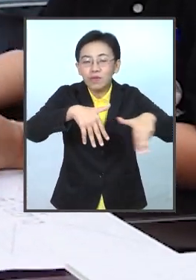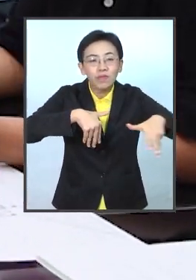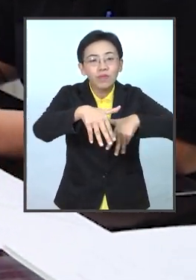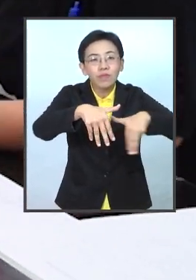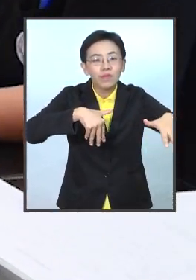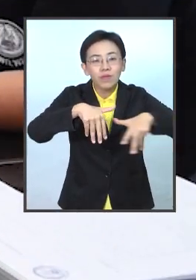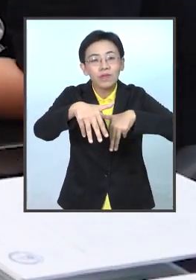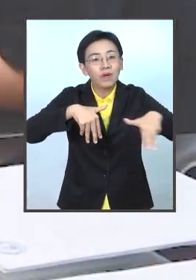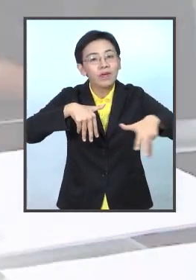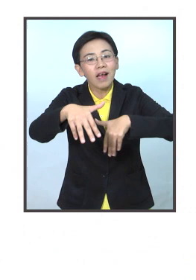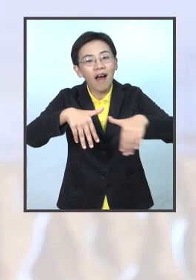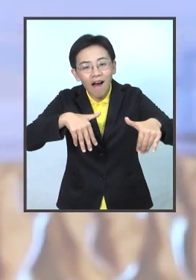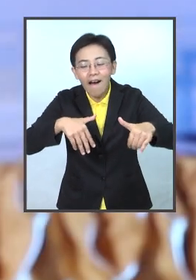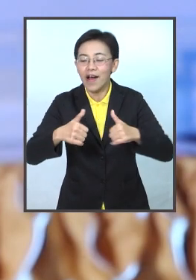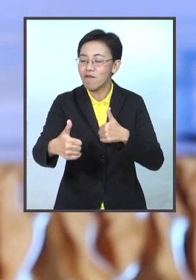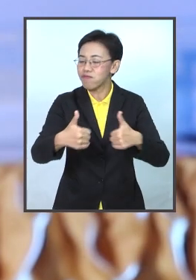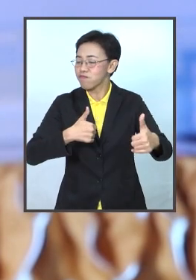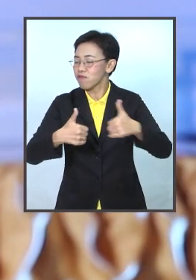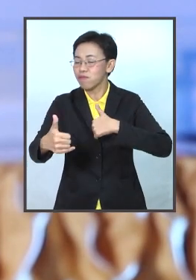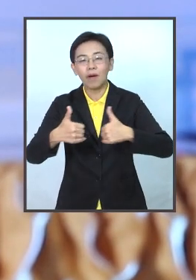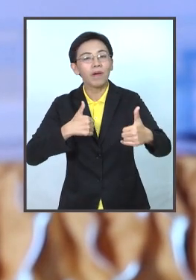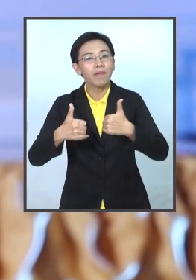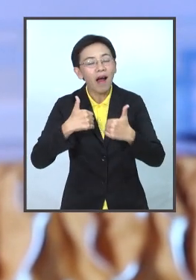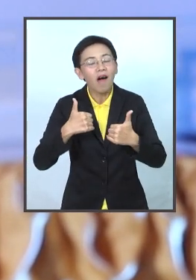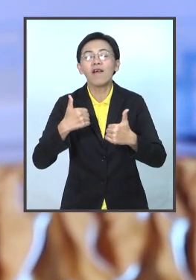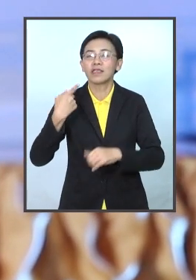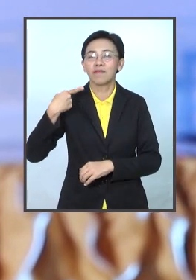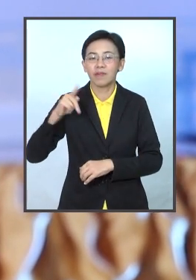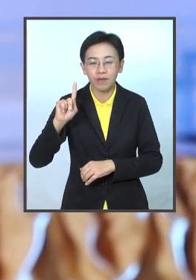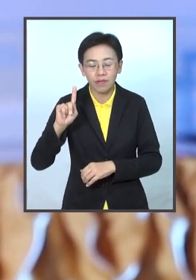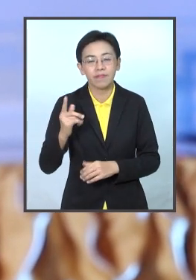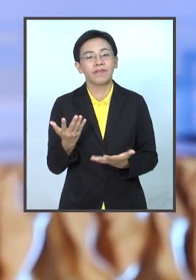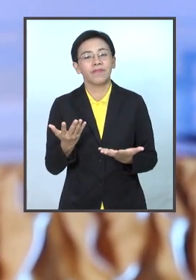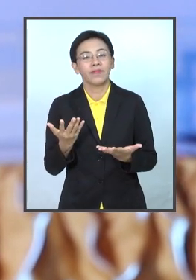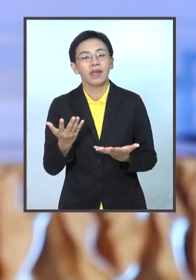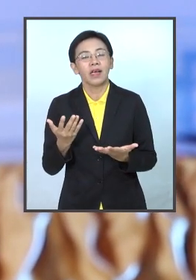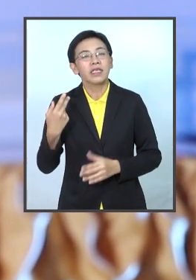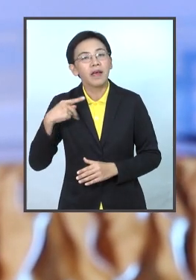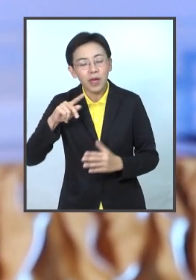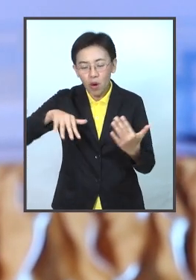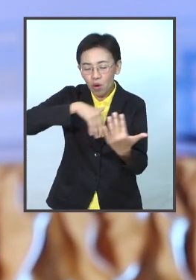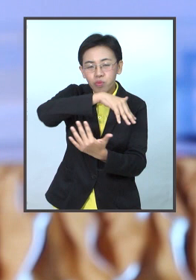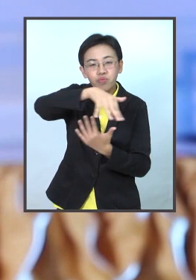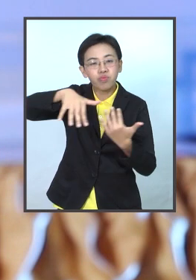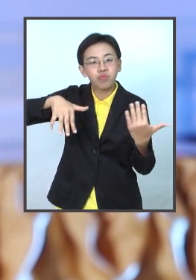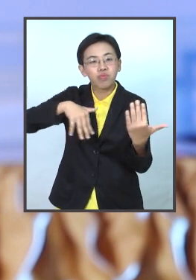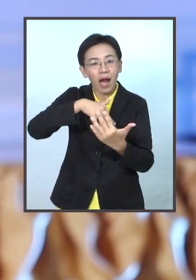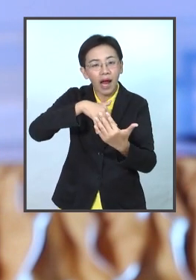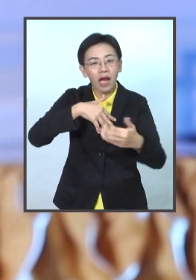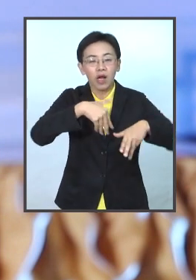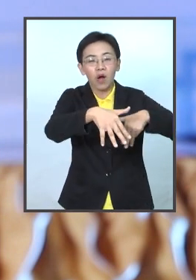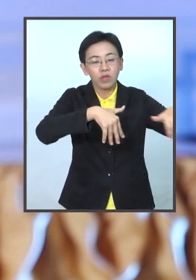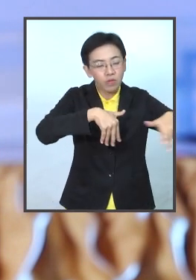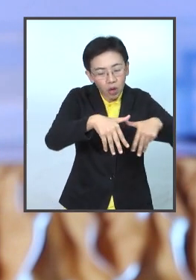นทั่วไปนะครับก็เข้ามาใช้ประโยชน์หรือว่า อยู่ไม่ใช้ประโยชน์ร่วมกันนะครับกับ